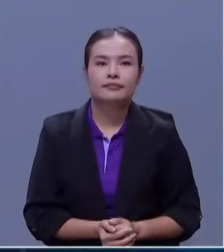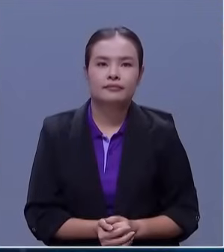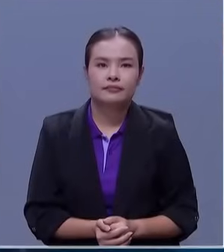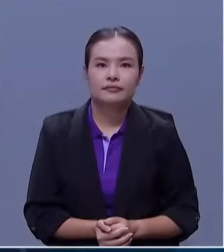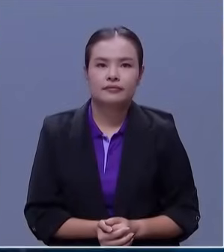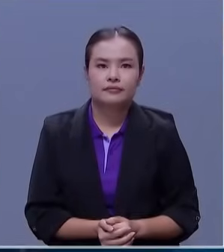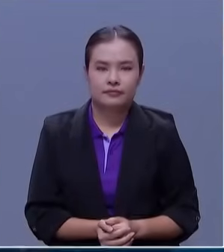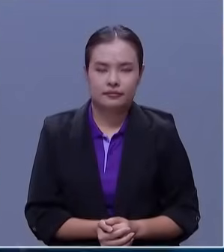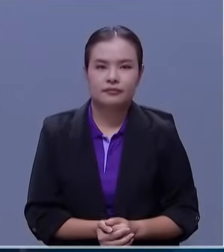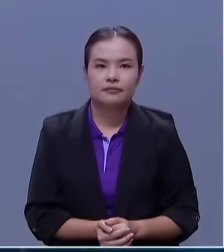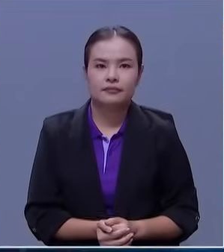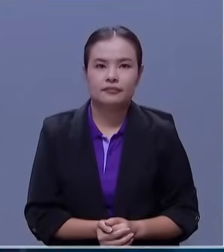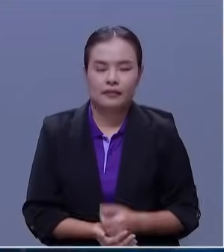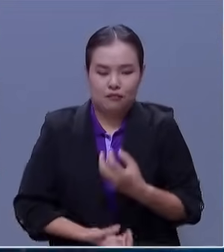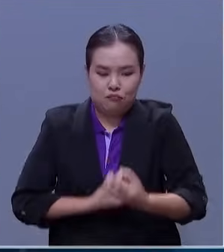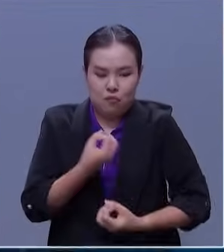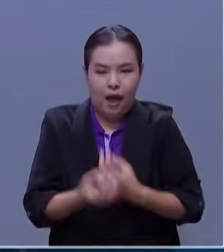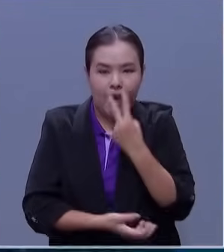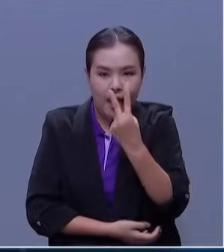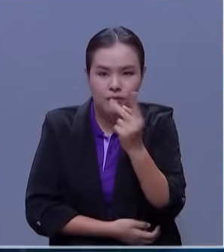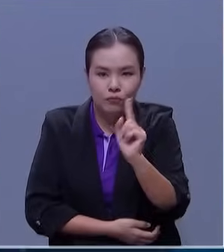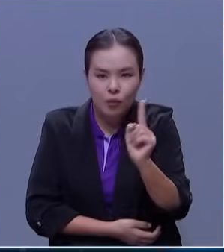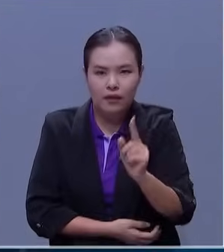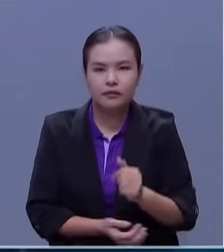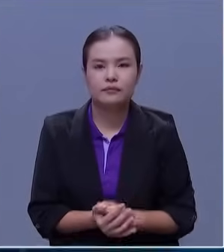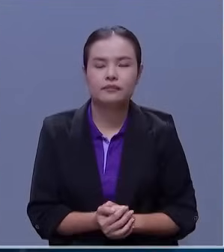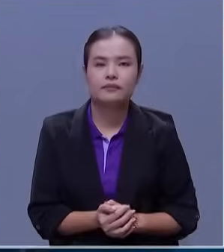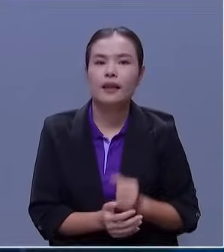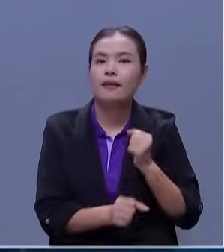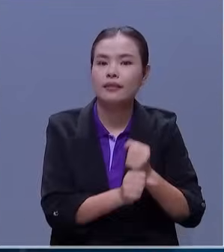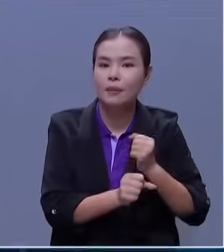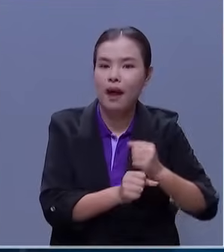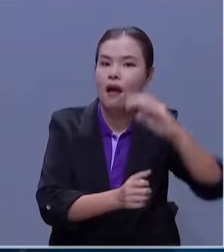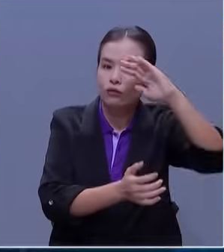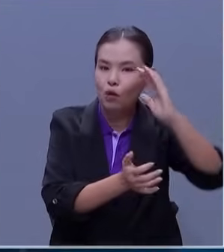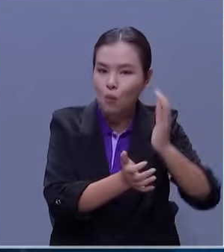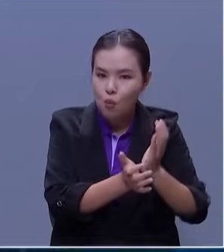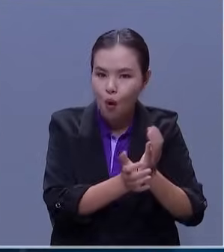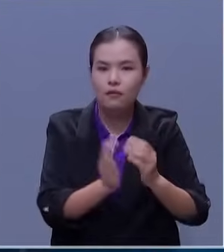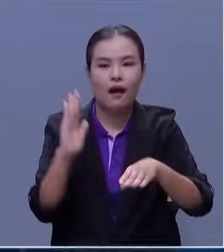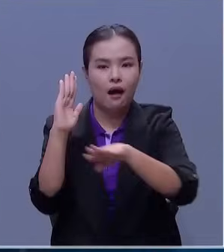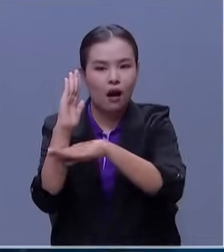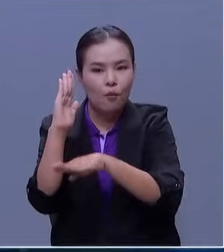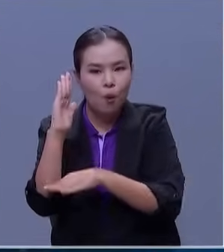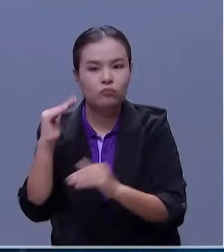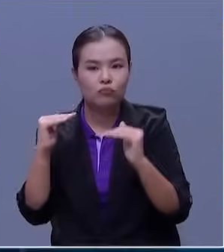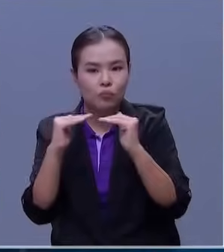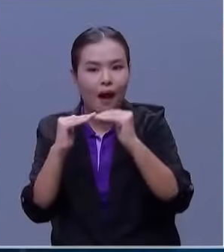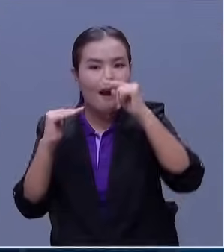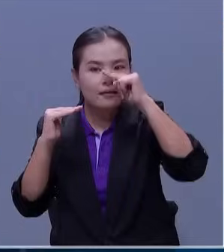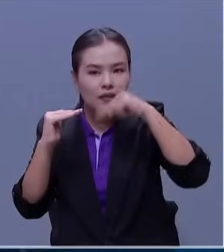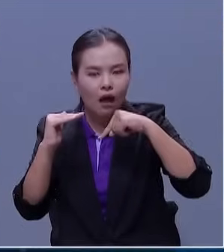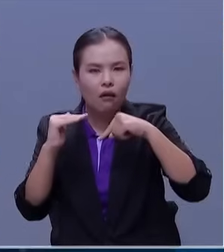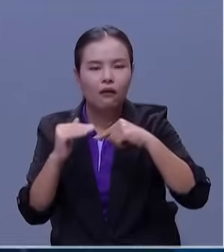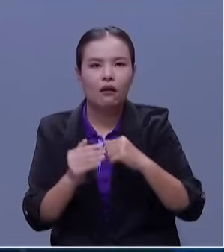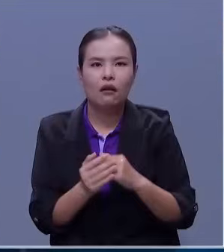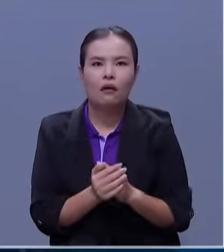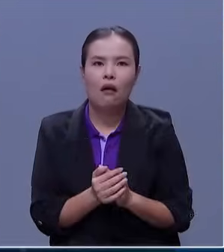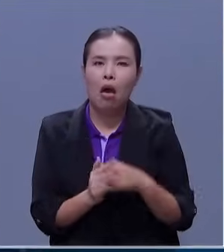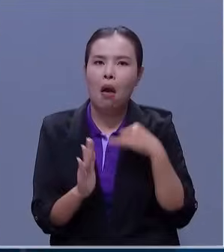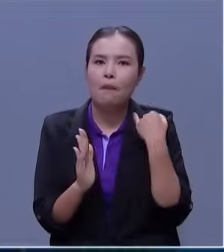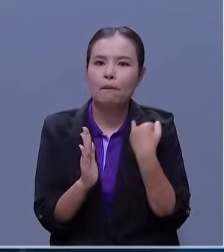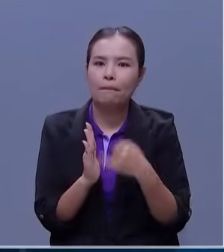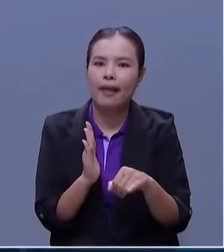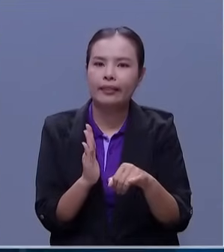คือเรื่องราวนี้มันสะท้อนให้เห็นว่าคือทั้งการทำงานของตำรวจนะแล้วก็กระบวนการยุติธรรมของไทยมันบิดเบี้ยวหรือเปล่า